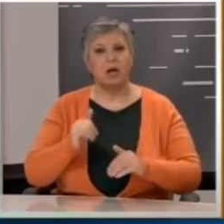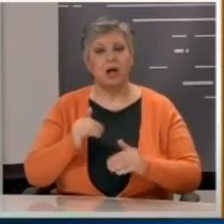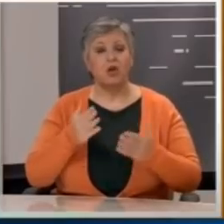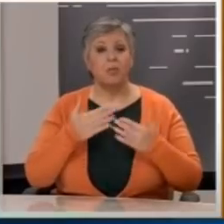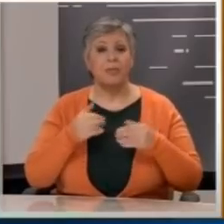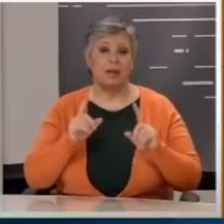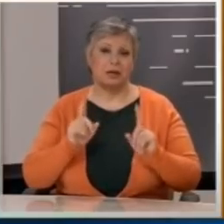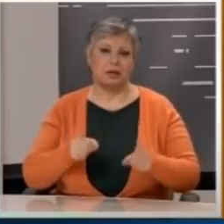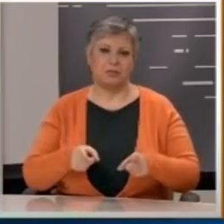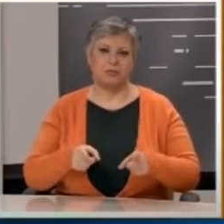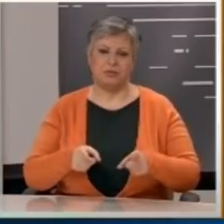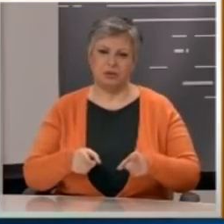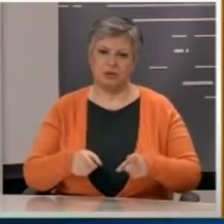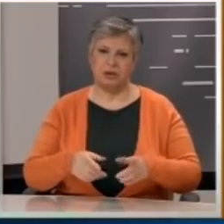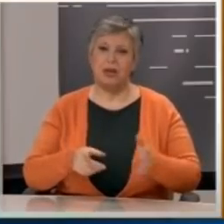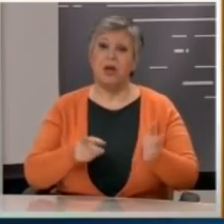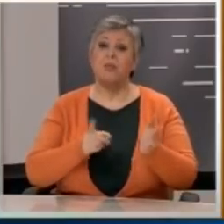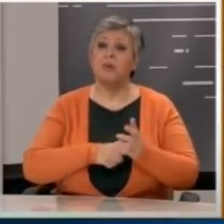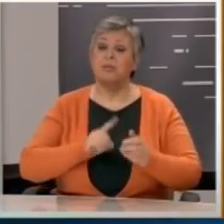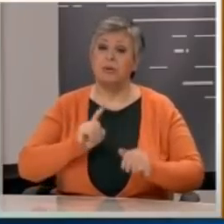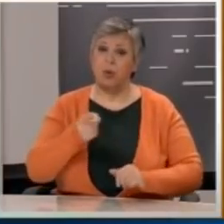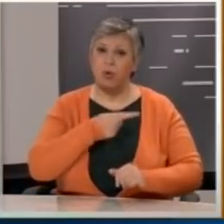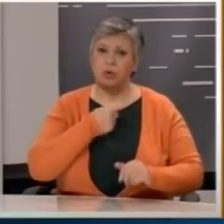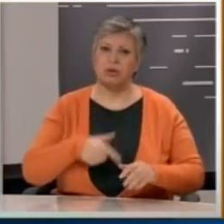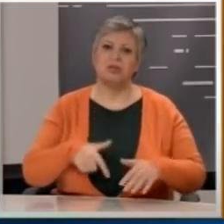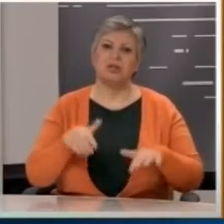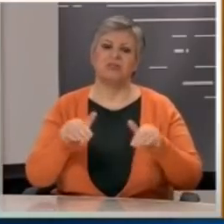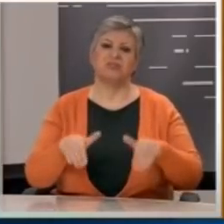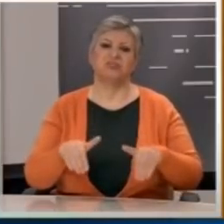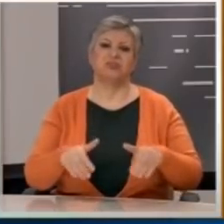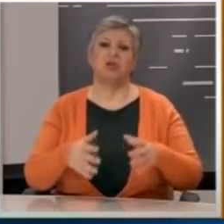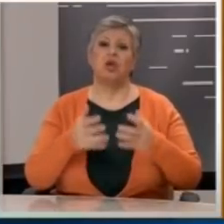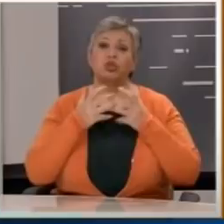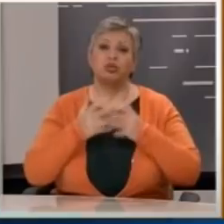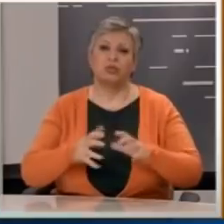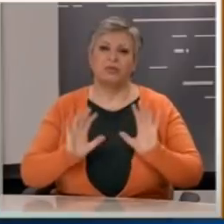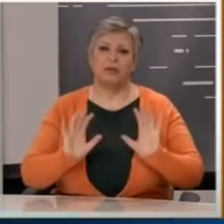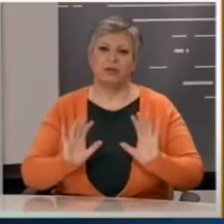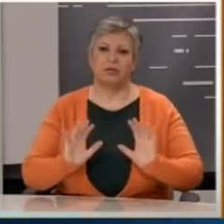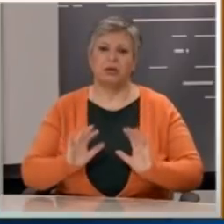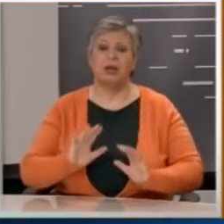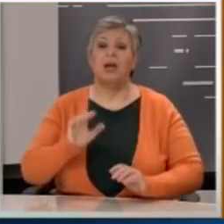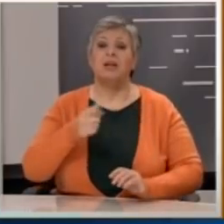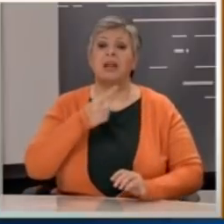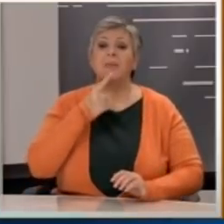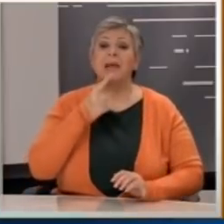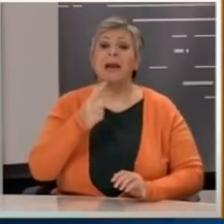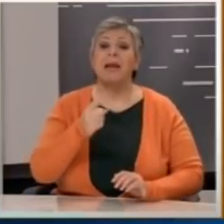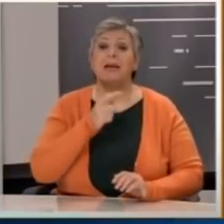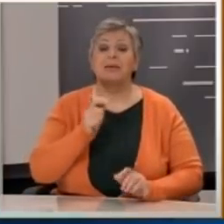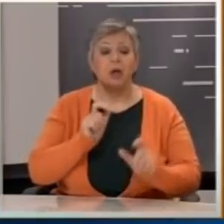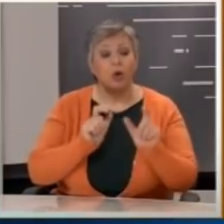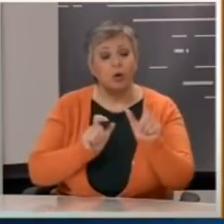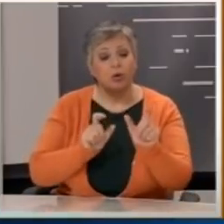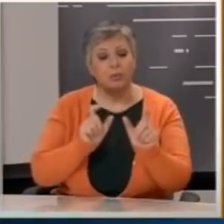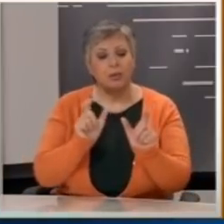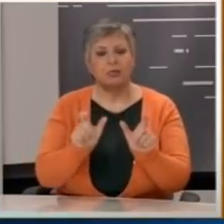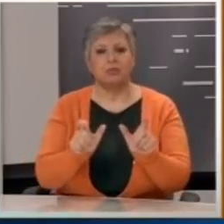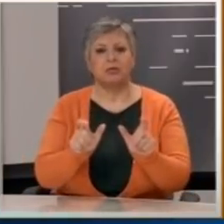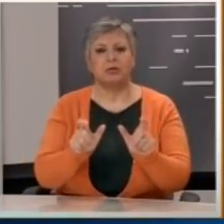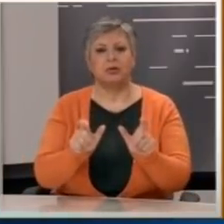αίθουσα πρέπει και τα κόμματα να σοβαρευτούν. Πρέπει να δηλώσουν και να μην λέτε σύνθετη ονομασία. Να λέτε δίνουμε εν